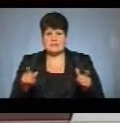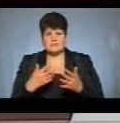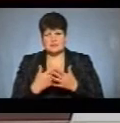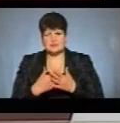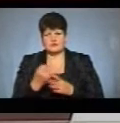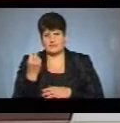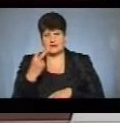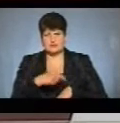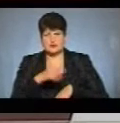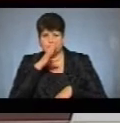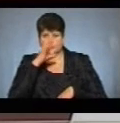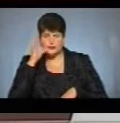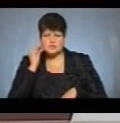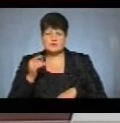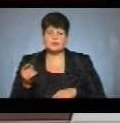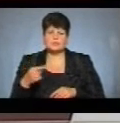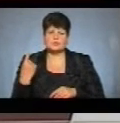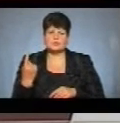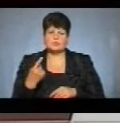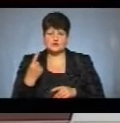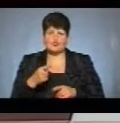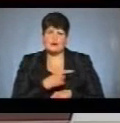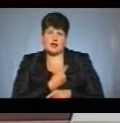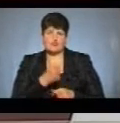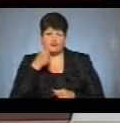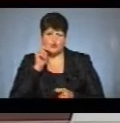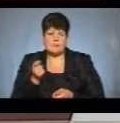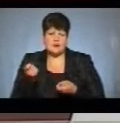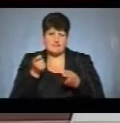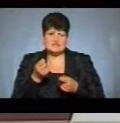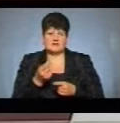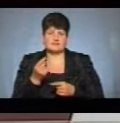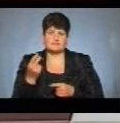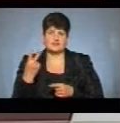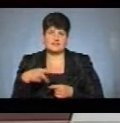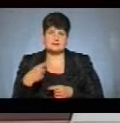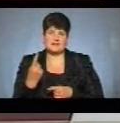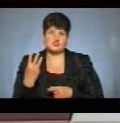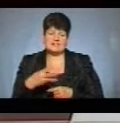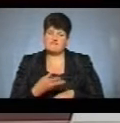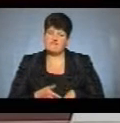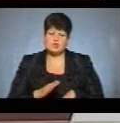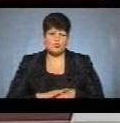До Тернопільської обласної дитячої лікарні дитину доправили вчора о 21:30 у важкому стані.